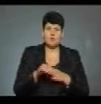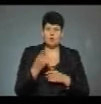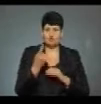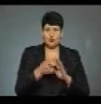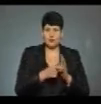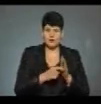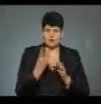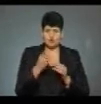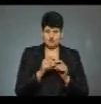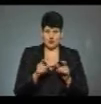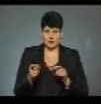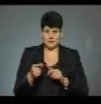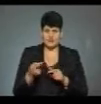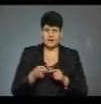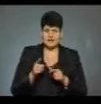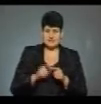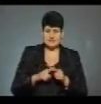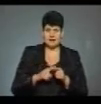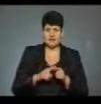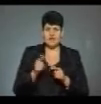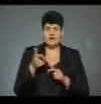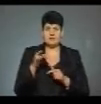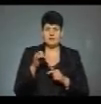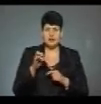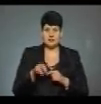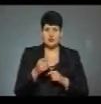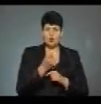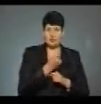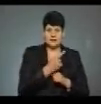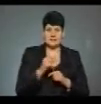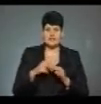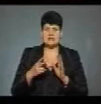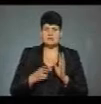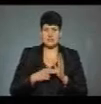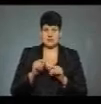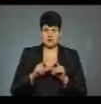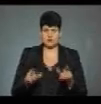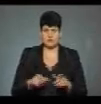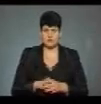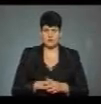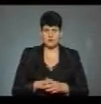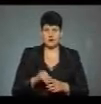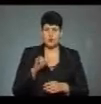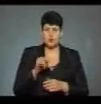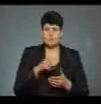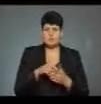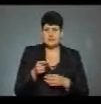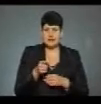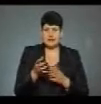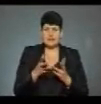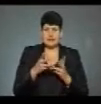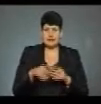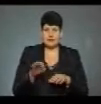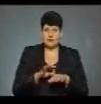у 3 школах Тернополя. Це класична гімназія, 11 і 17 школи. По місту Тернополю кількість